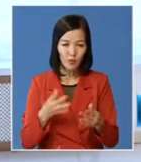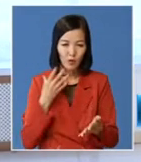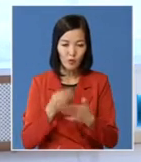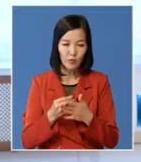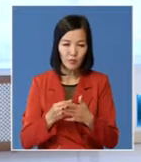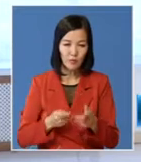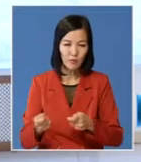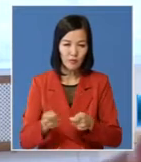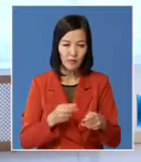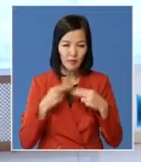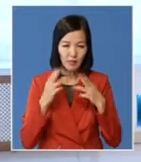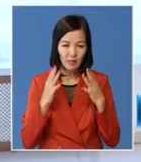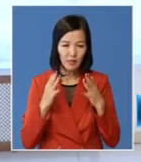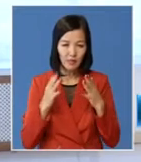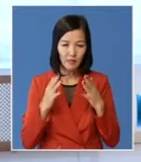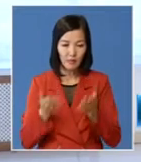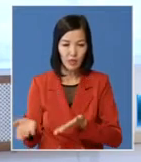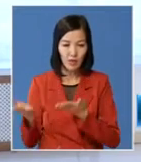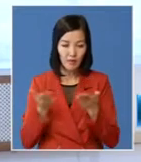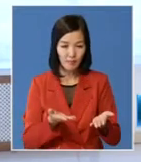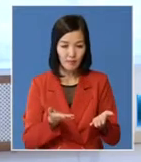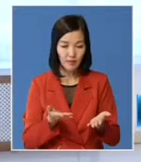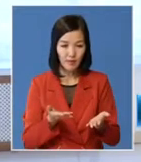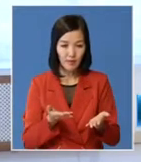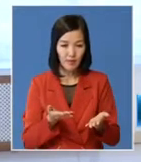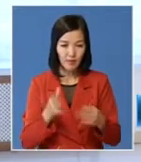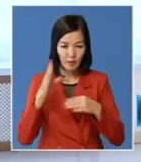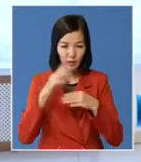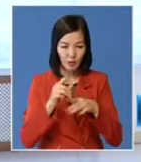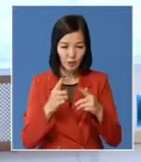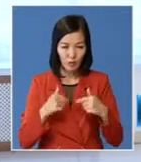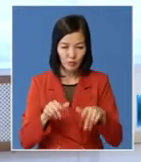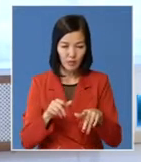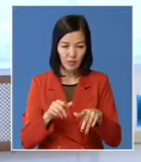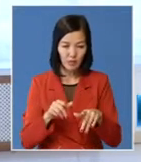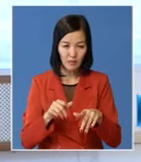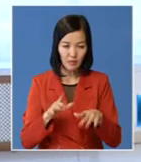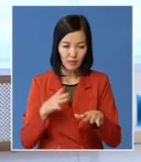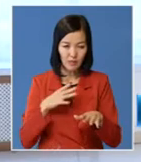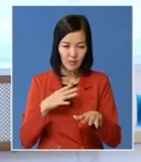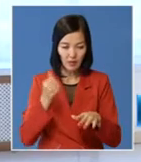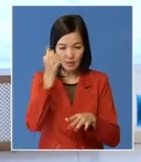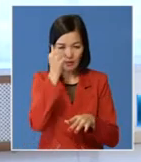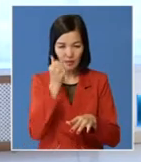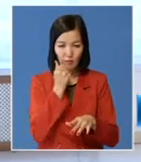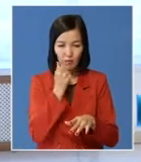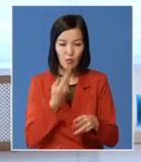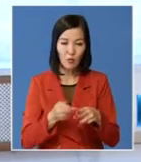билігі ескеріп елеп шақырып осындай кеш ұйымдастырып беріп жатқанына алғыс айтамын. Өте